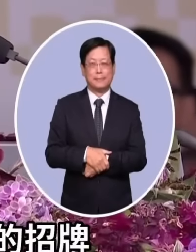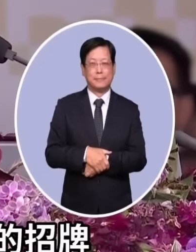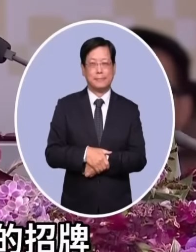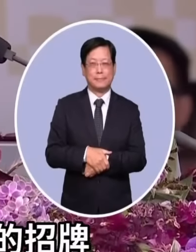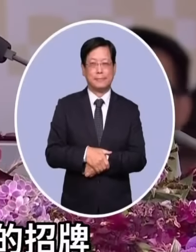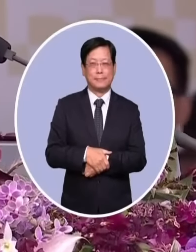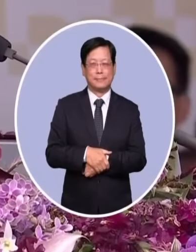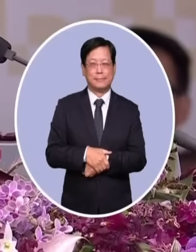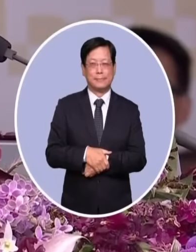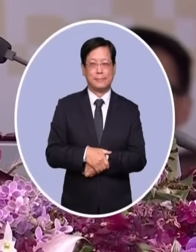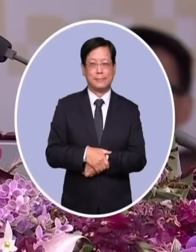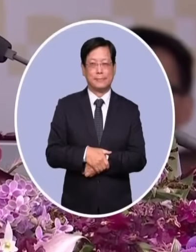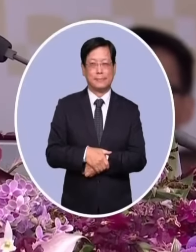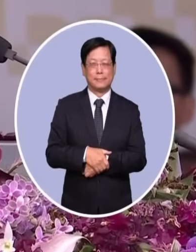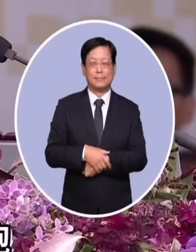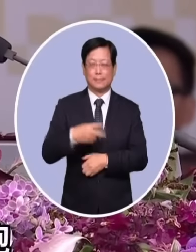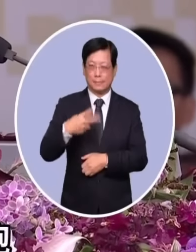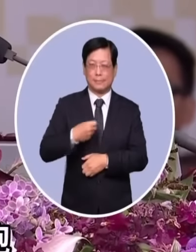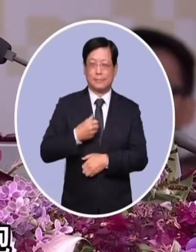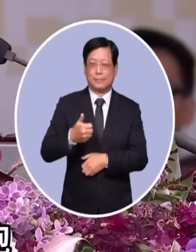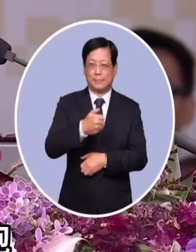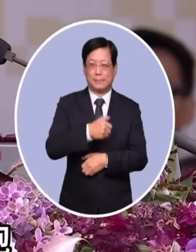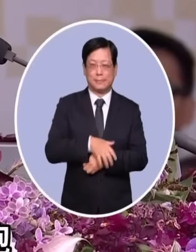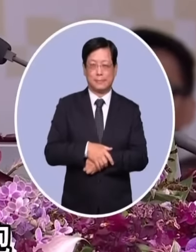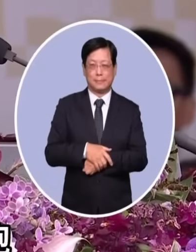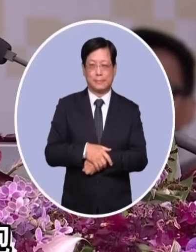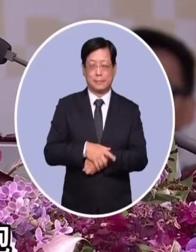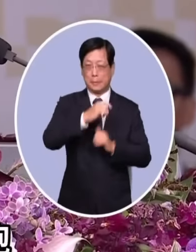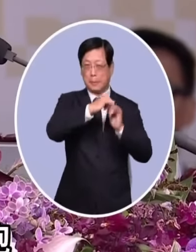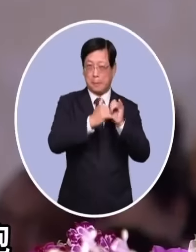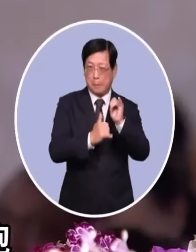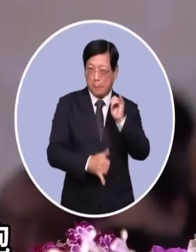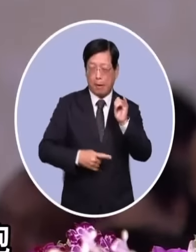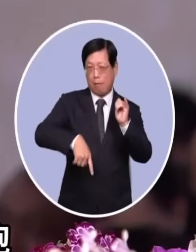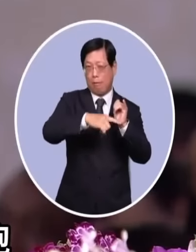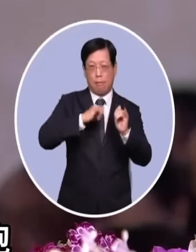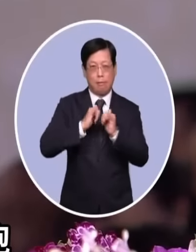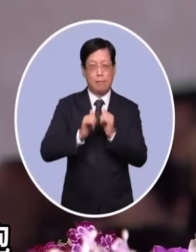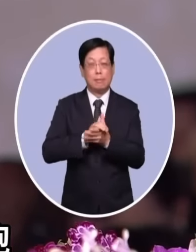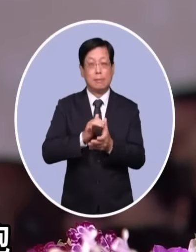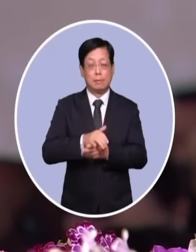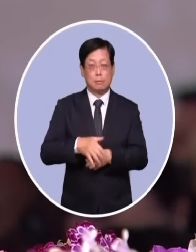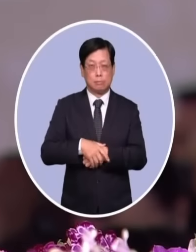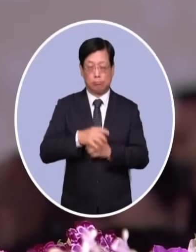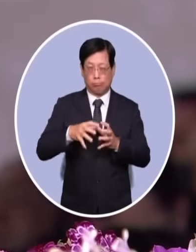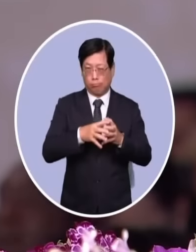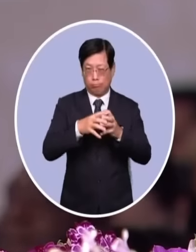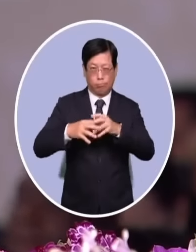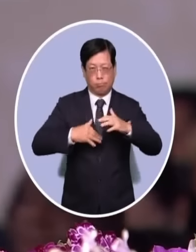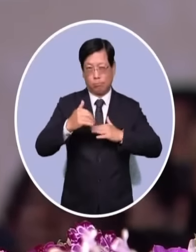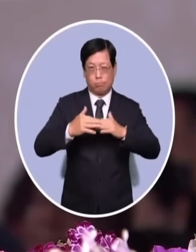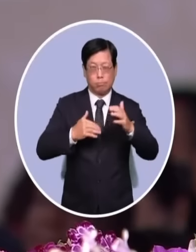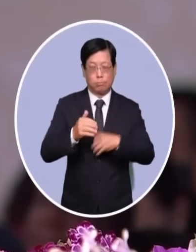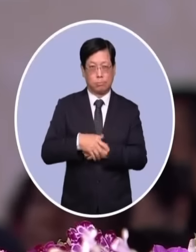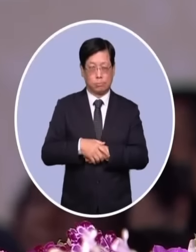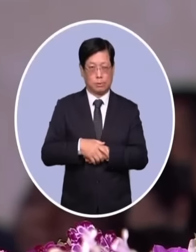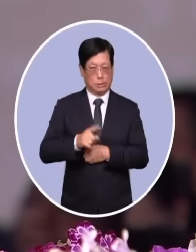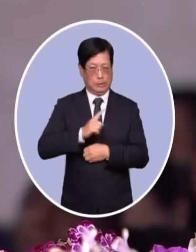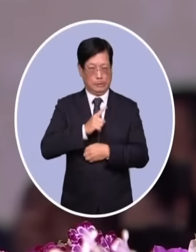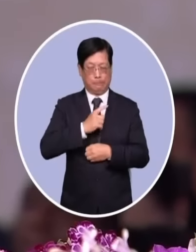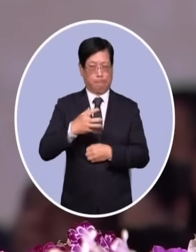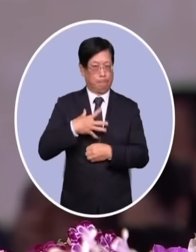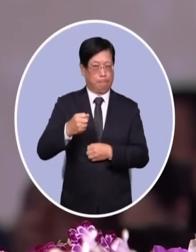我要感谢一代又一代国人同胞 同舟共济，风雨同